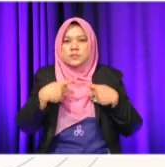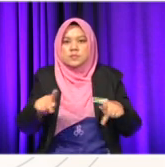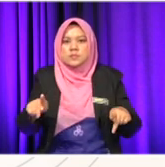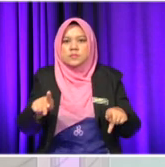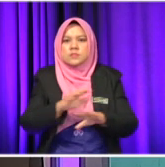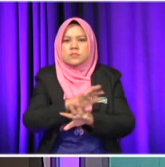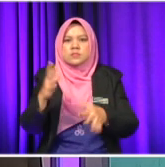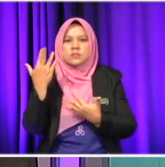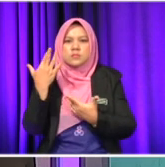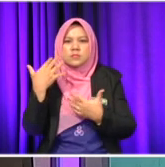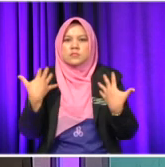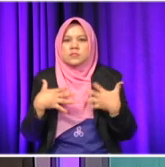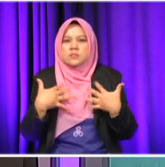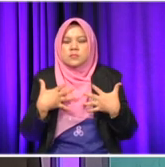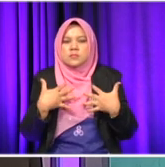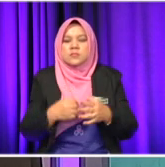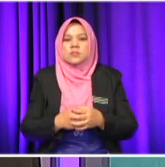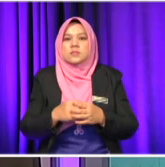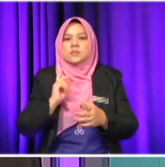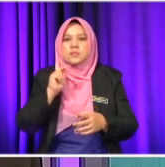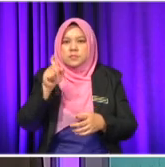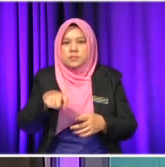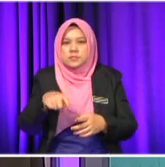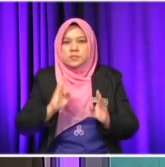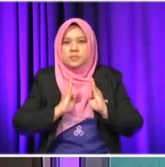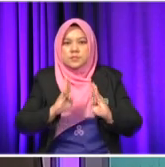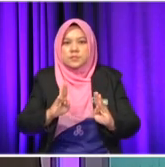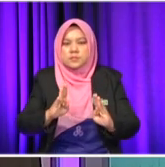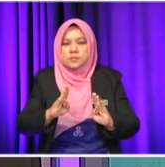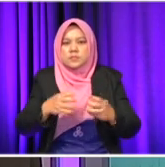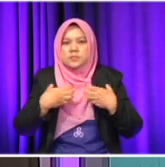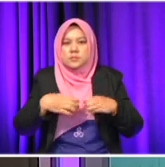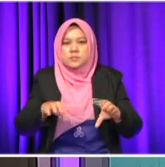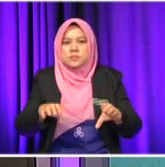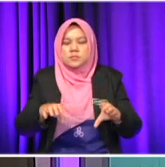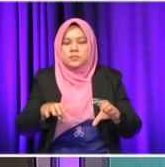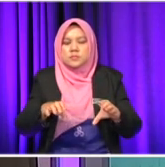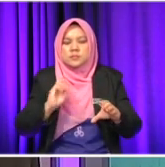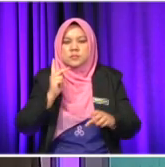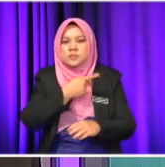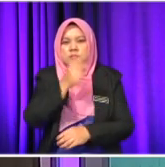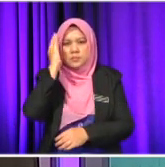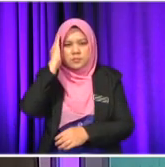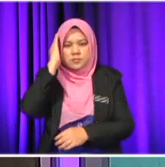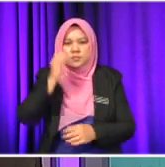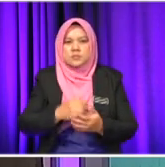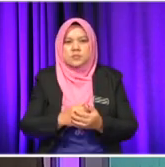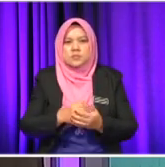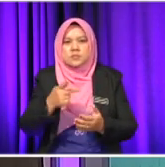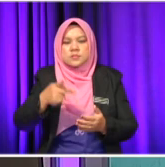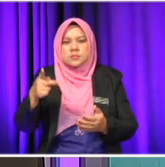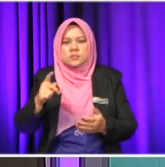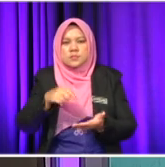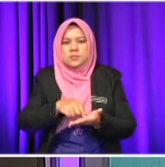tunggu-tunggu takut jangan kita kena berani mencoba dan kita tahu Oh Pilkada ini boleh untuk